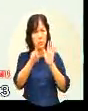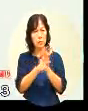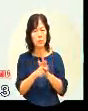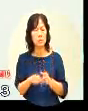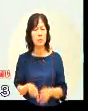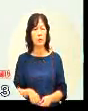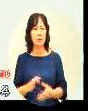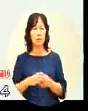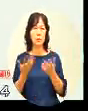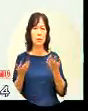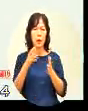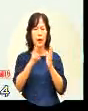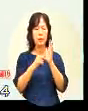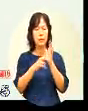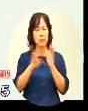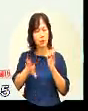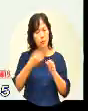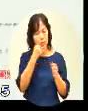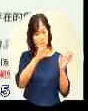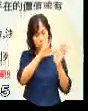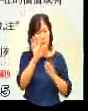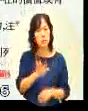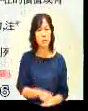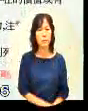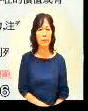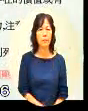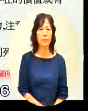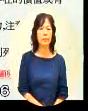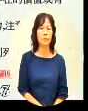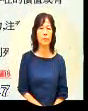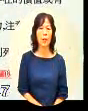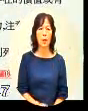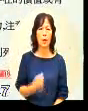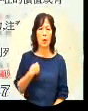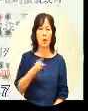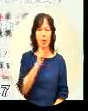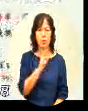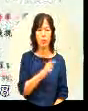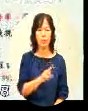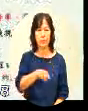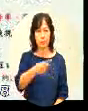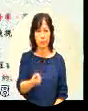是讲一些症状哦。请下一张。那我要讲，请下一张。